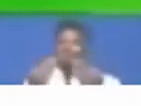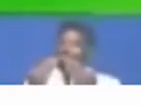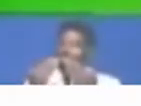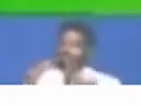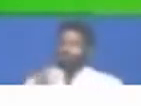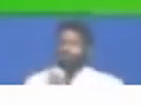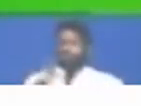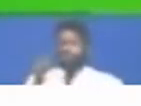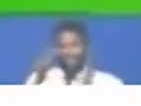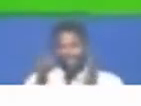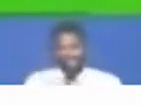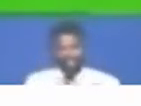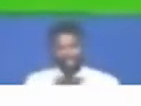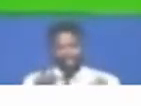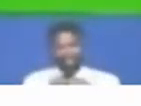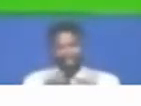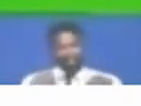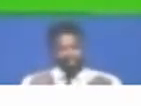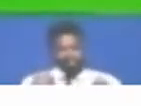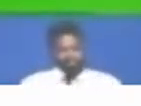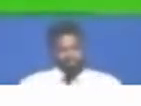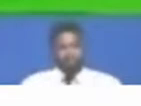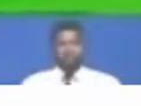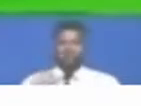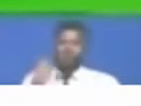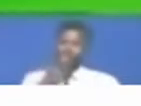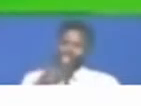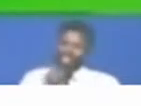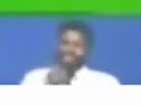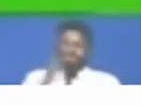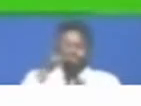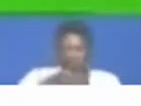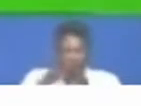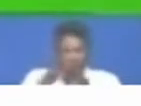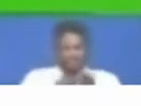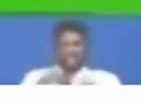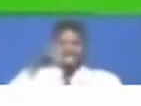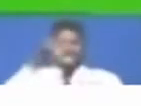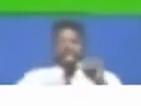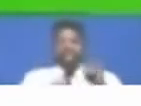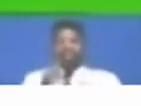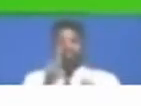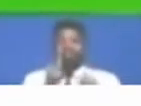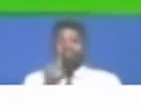wenzangu ambayo wameshiriki katika uchaguzi ambayo imepita.